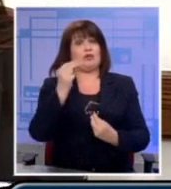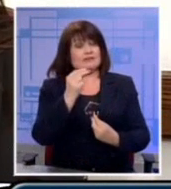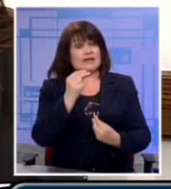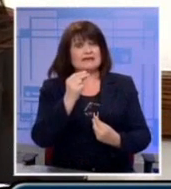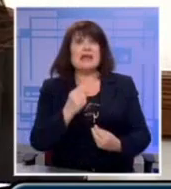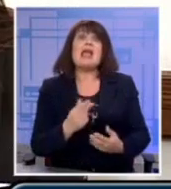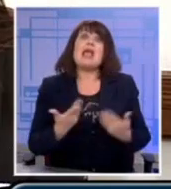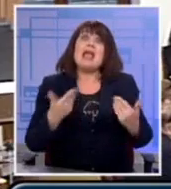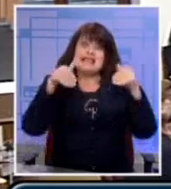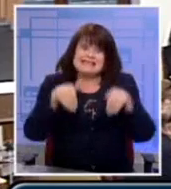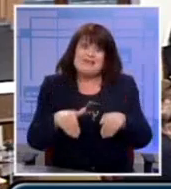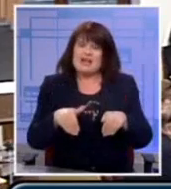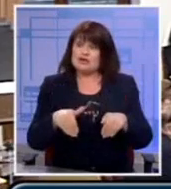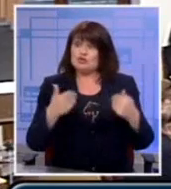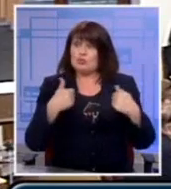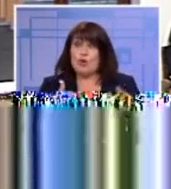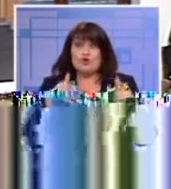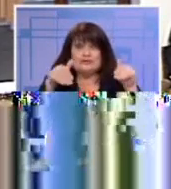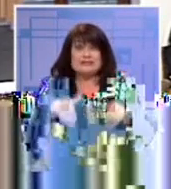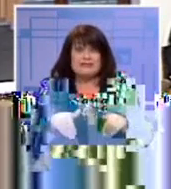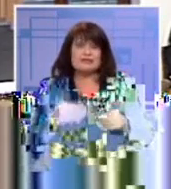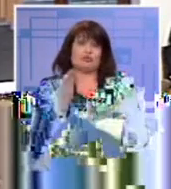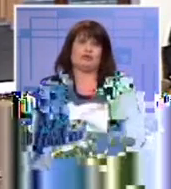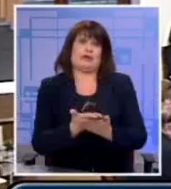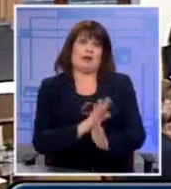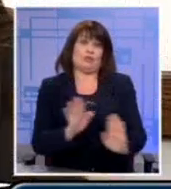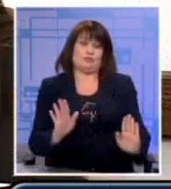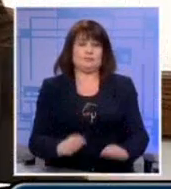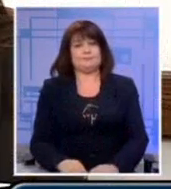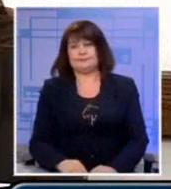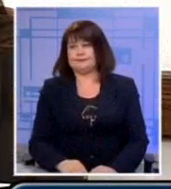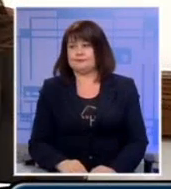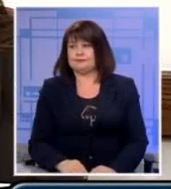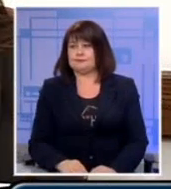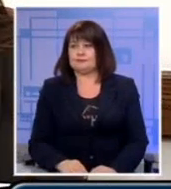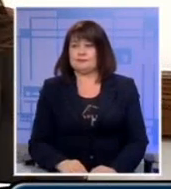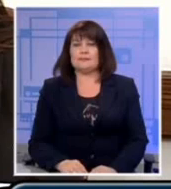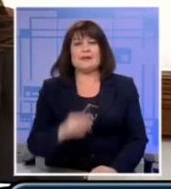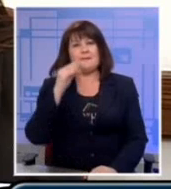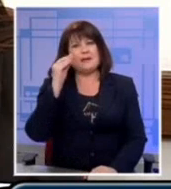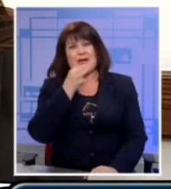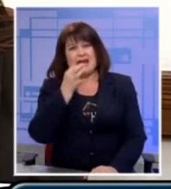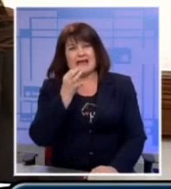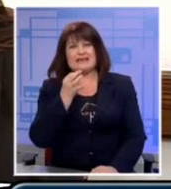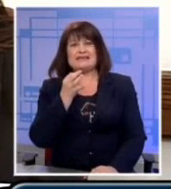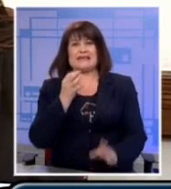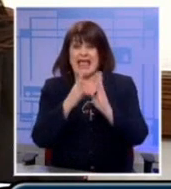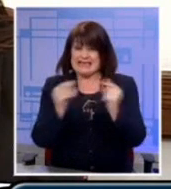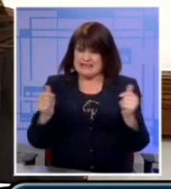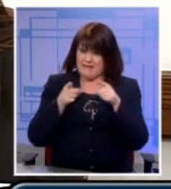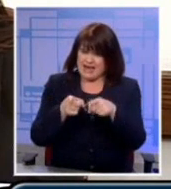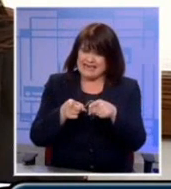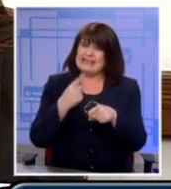απαιτώ το σεβασμό που απαιτεί κάθε συνάδελφος. Και δεν μπορεί, δεν μπορεί να κάνετε σχόλια από την έδρα, εξαφανίστηκε.